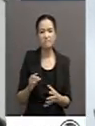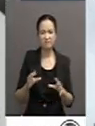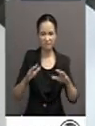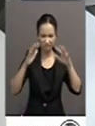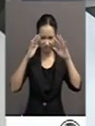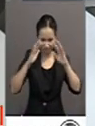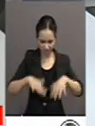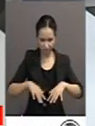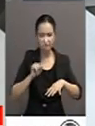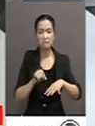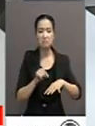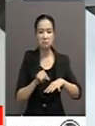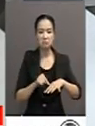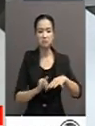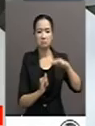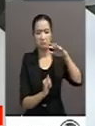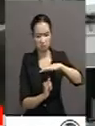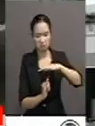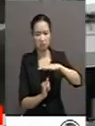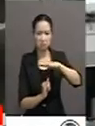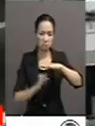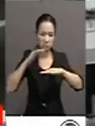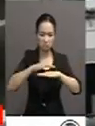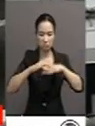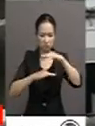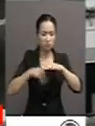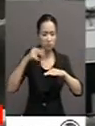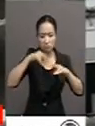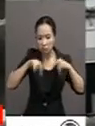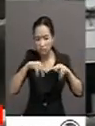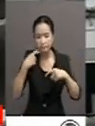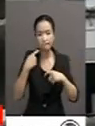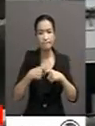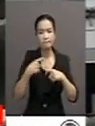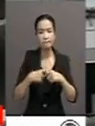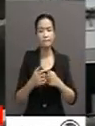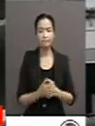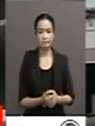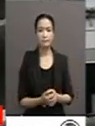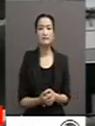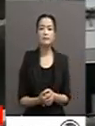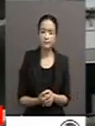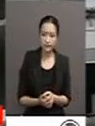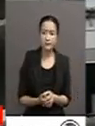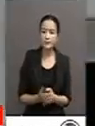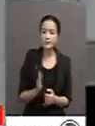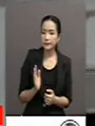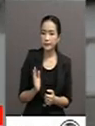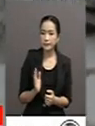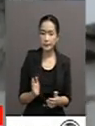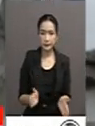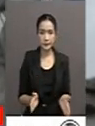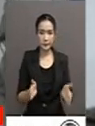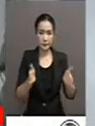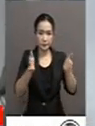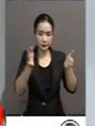ถล่มลงมาแล้วก็ทับนะทำให้การค้นหาต่างๆเนี่ยค่อนข้างยากลำบากเลยครับ ค่ะทางเจ้าหน้าที่บอกนะคะว่าคือลักษณะของอาคารเนี่ย